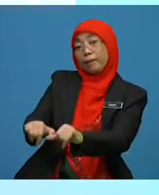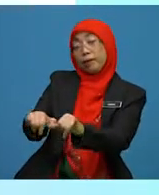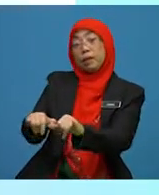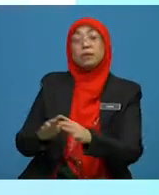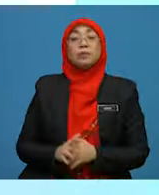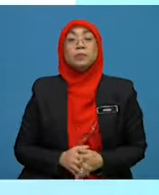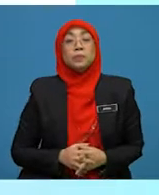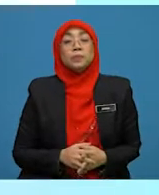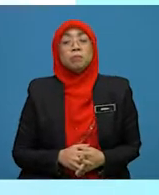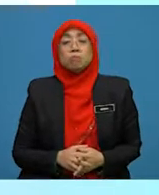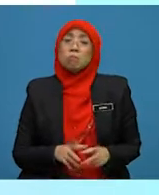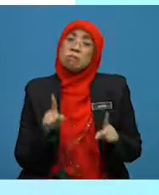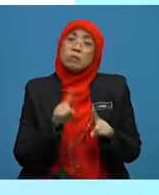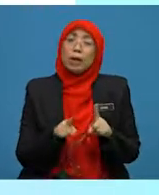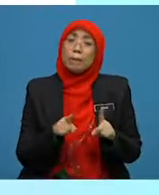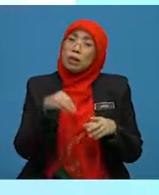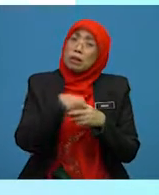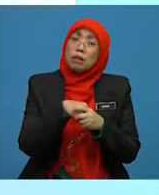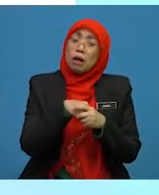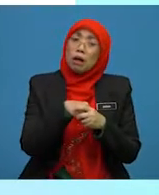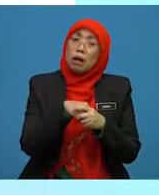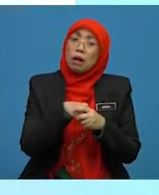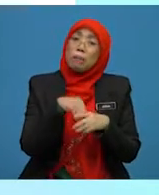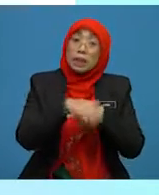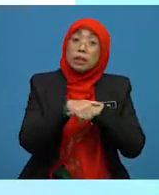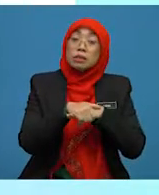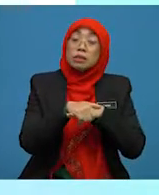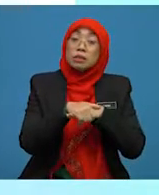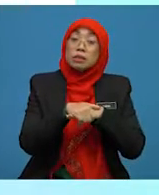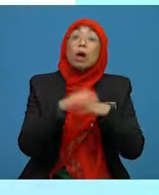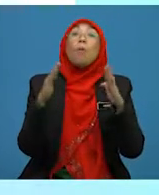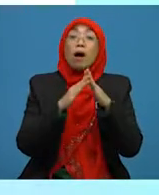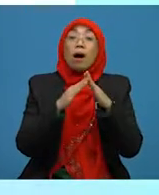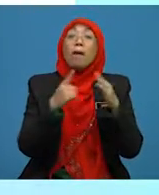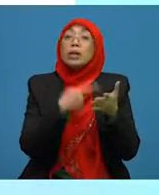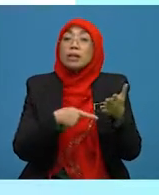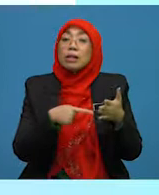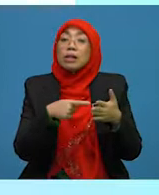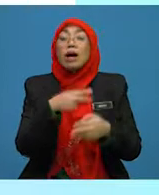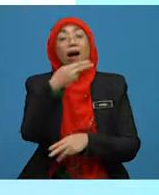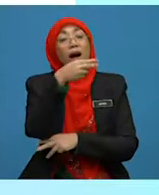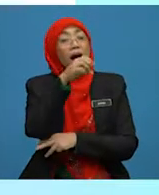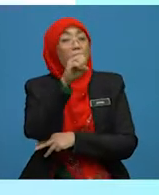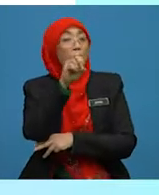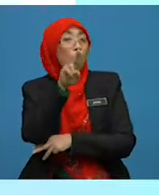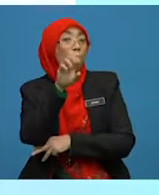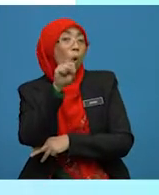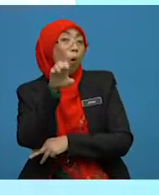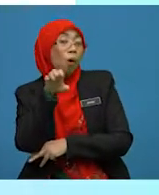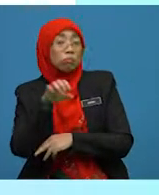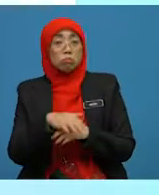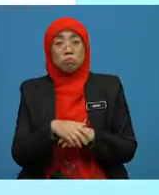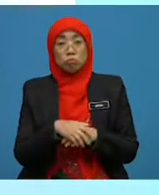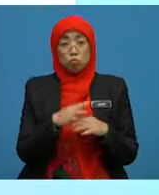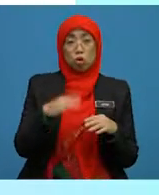Manakala, dalam bahasa Inggeris, rumah disebut house. Dalam bahasa Arab pula,